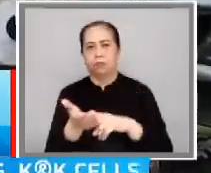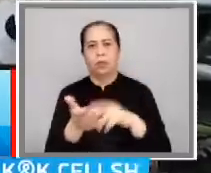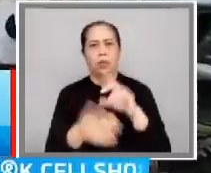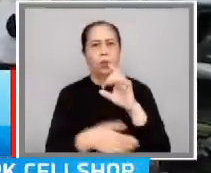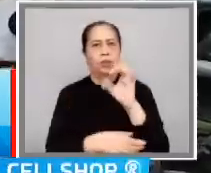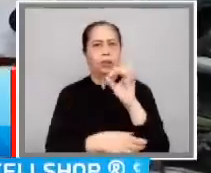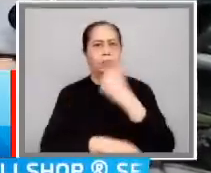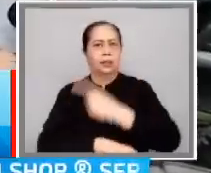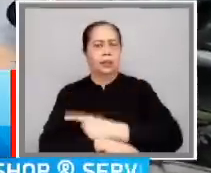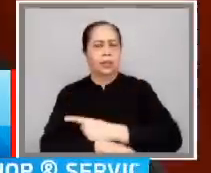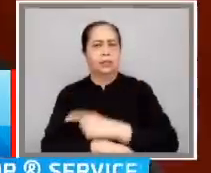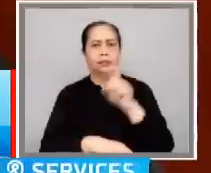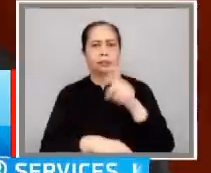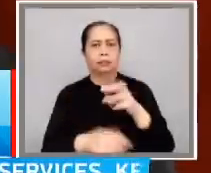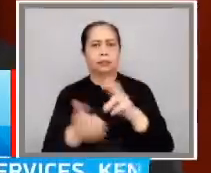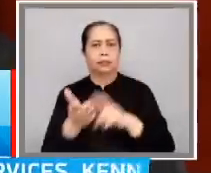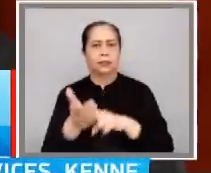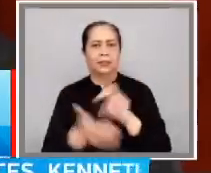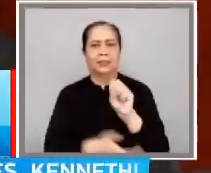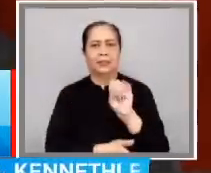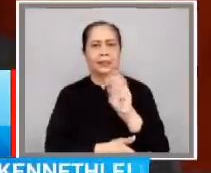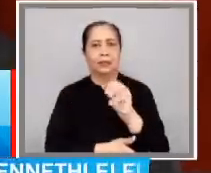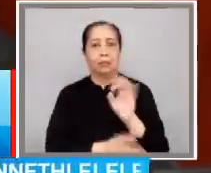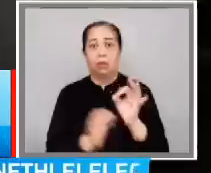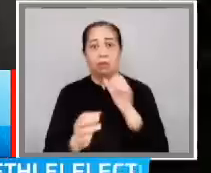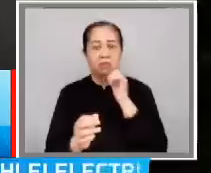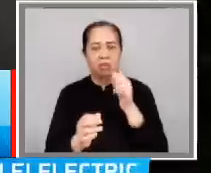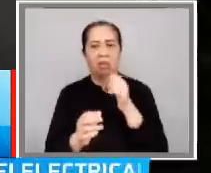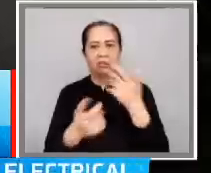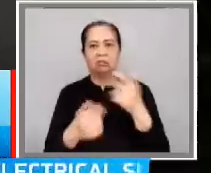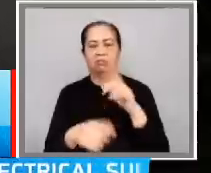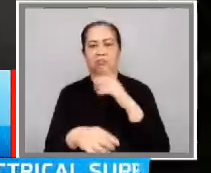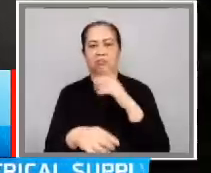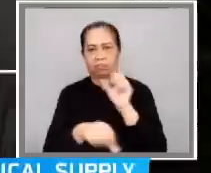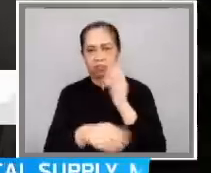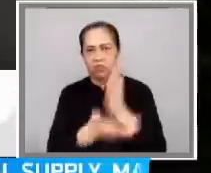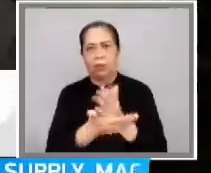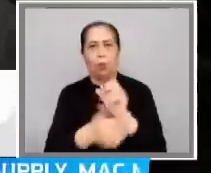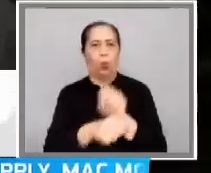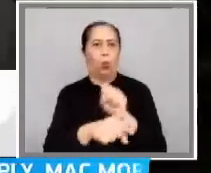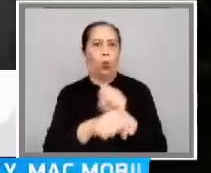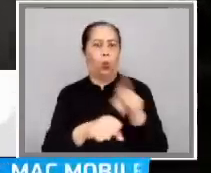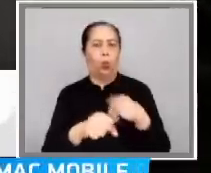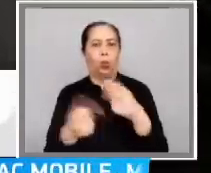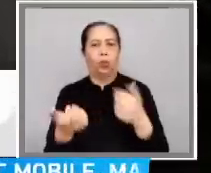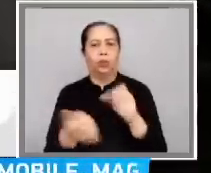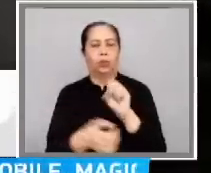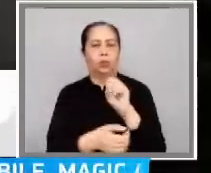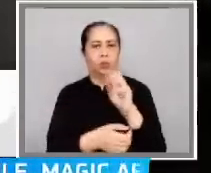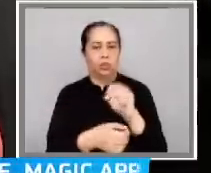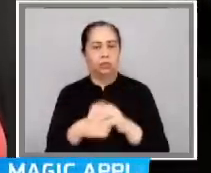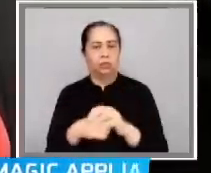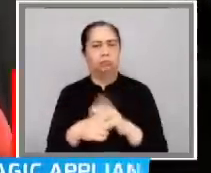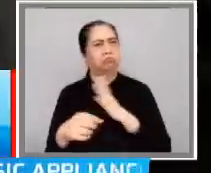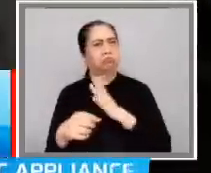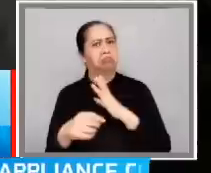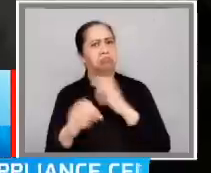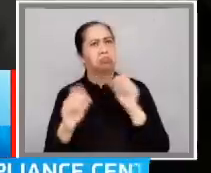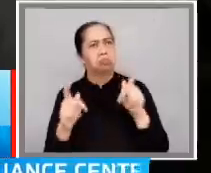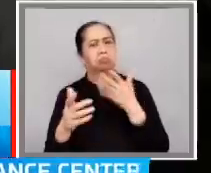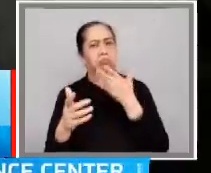para iparehistro ang SIM card kung hindi madedeactivate ito. Sa akin, okay lang naman ma-register yung SIM card para maiwasan natin yung scam.